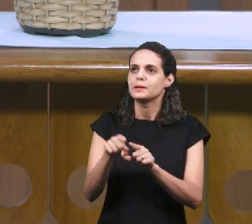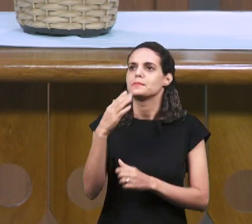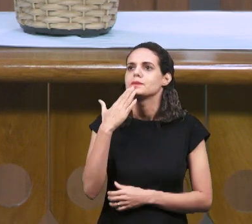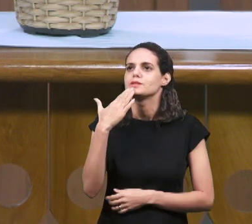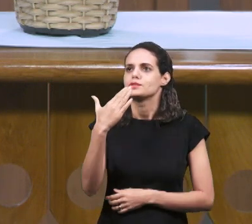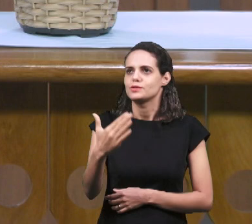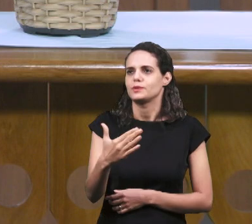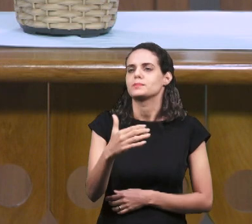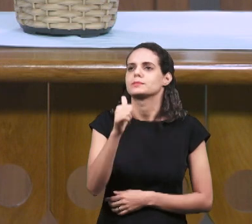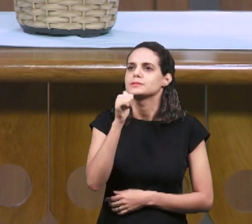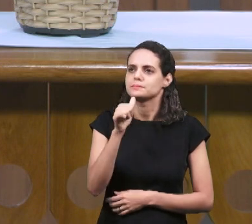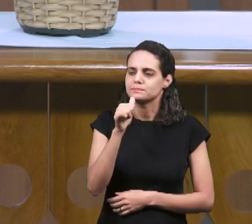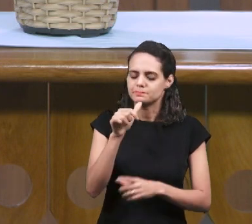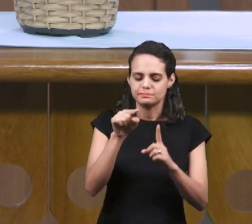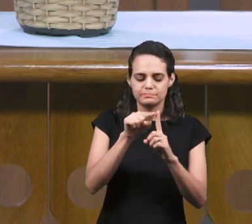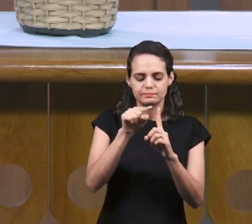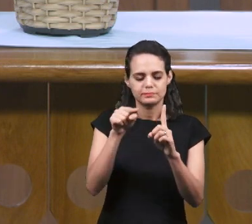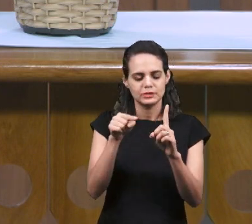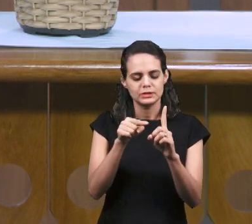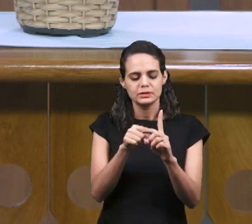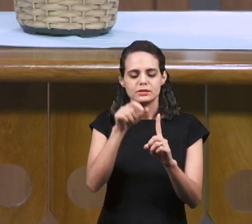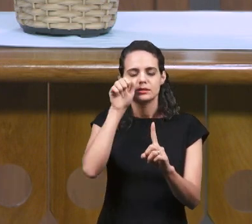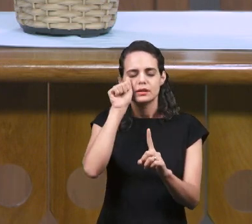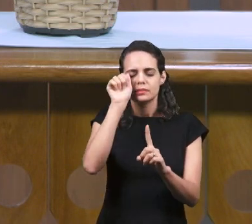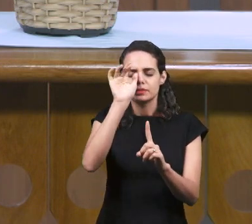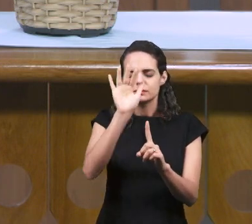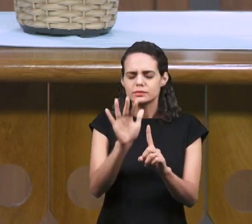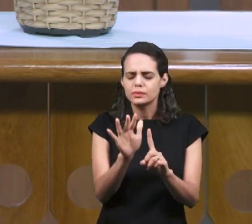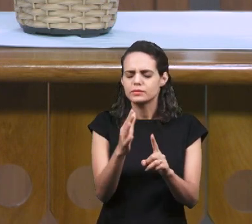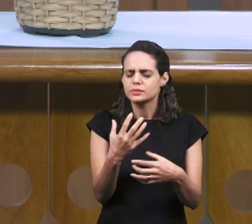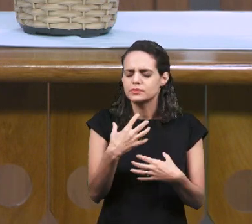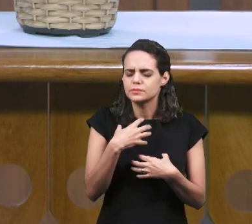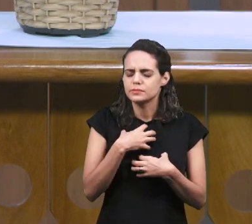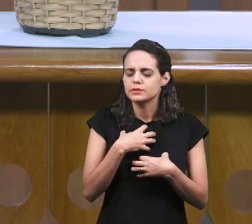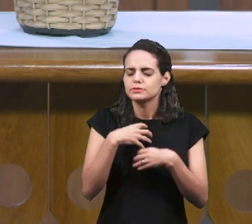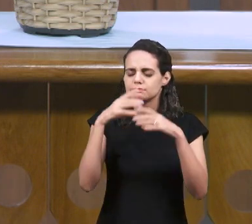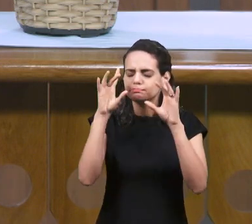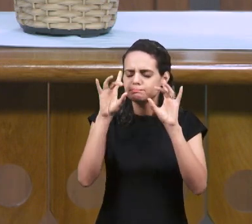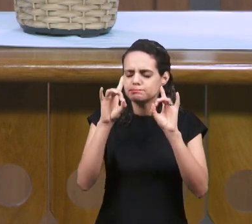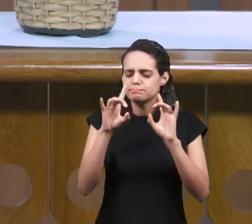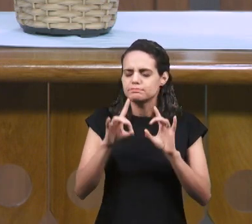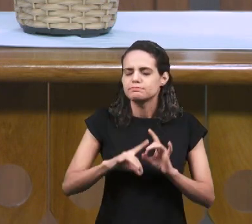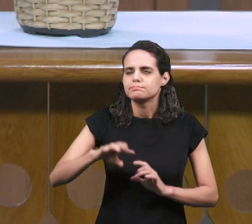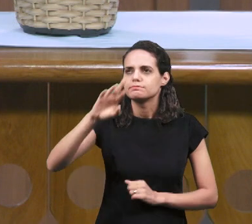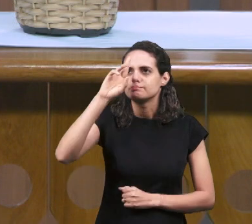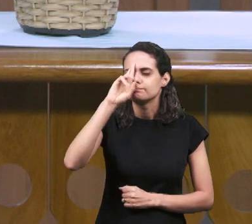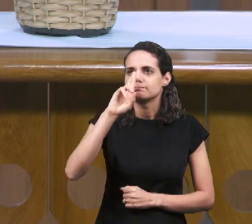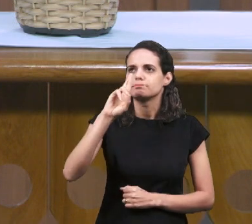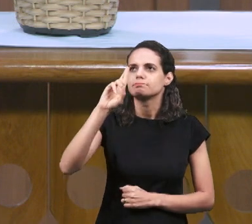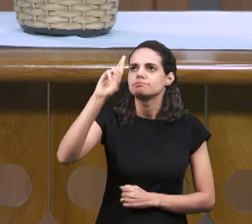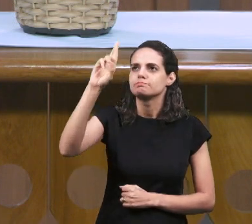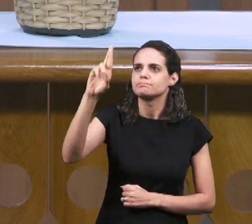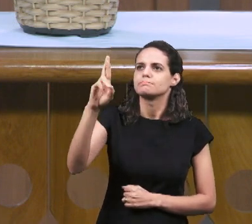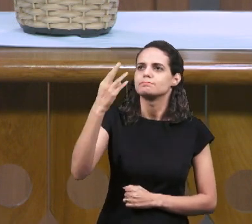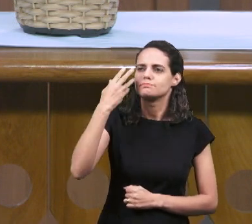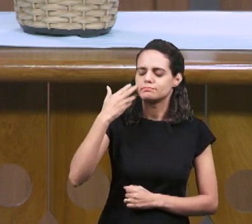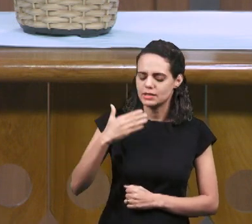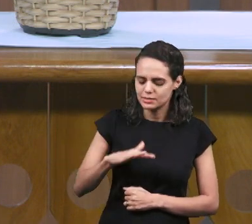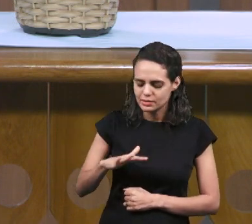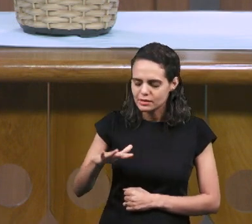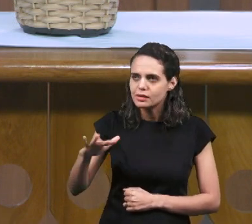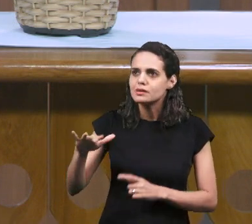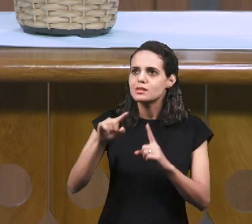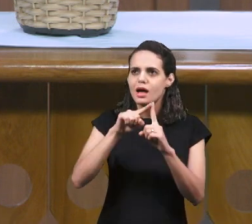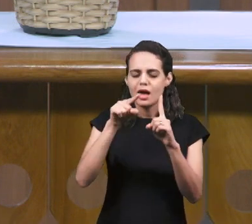qui sont enceintes, que tu puisses les bénir de manière spéciale. Et faisons, Seigneur, en sorte que les enfants qui